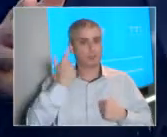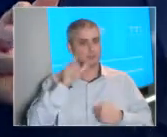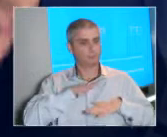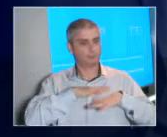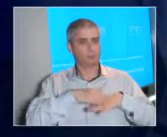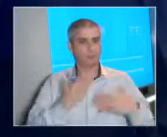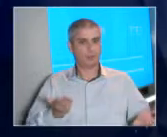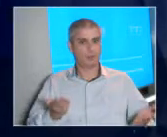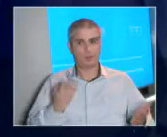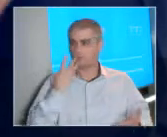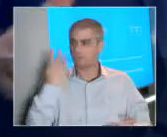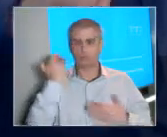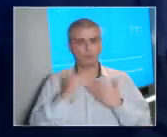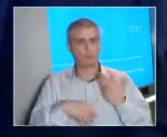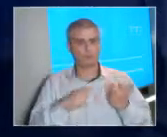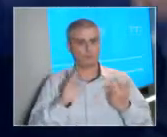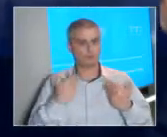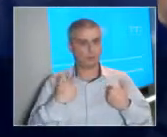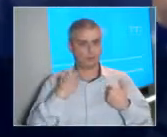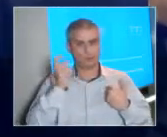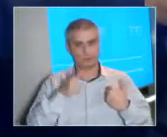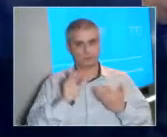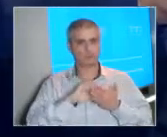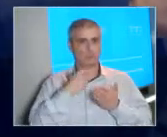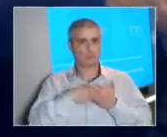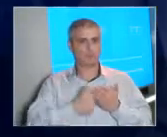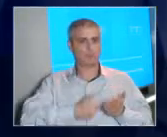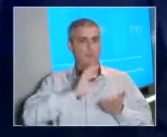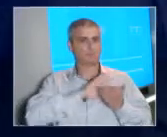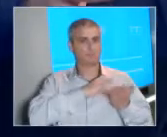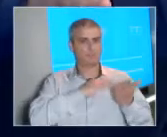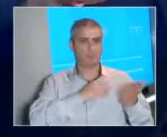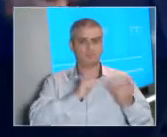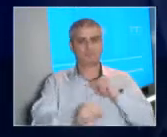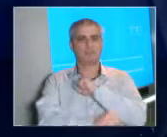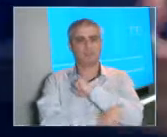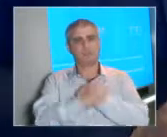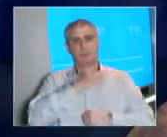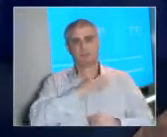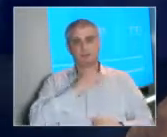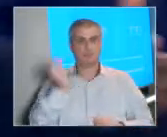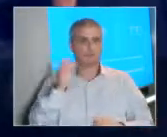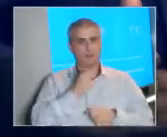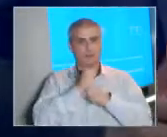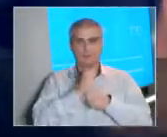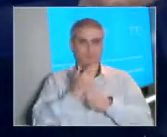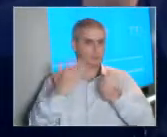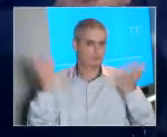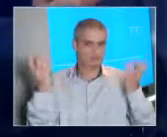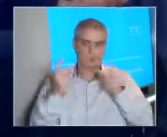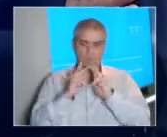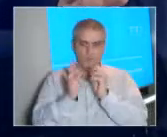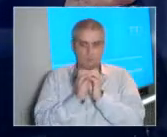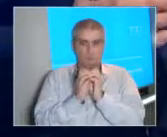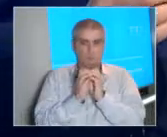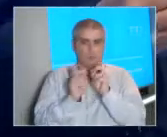מקצוע. בארבע שנים האחרונות יש לנו איש אוצר כמנכ״ל משרד הבריאות, וסגן שר בריאות שבא לייצג בכלל קבוצה מאוד